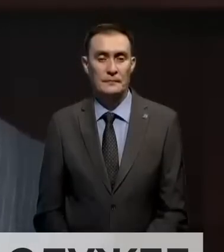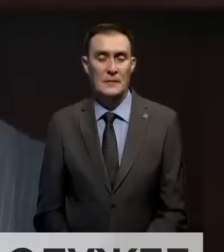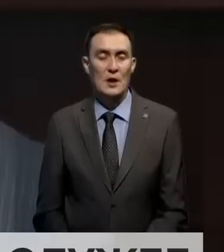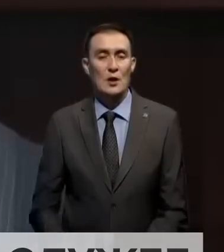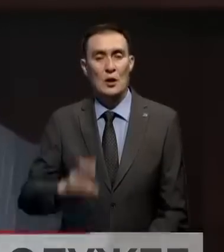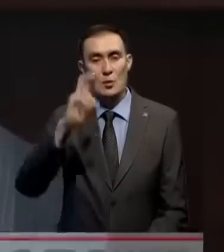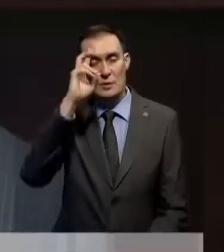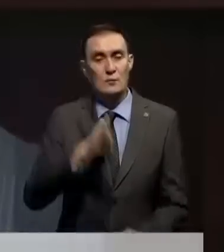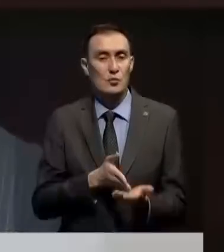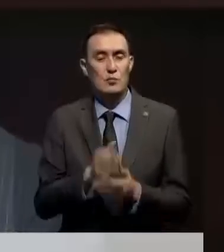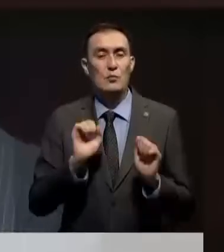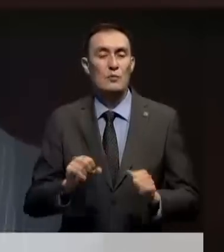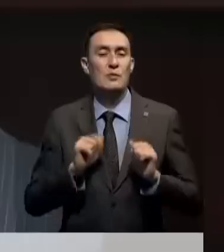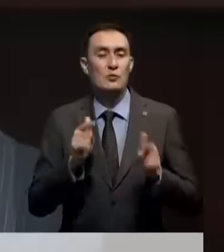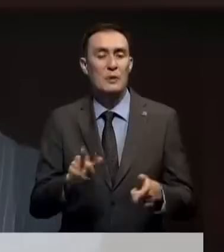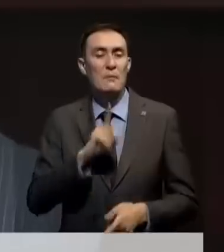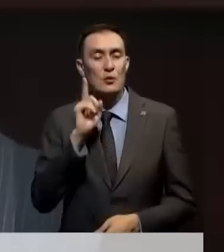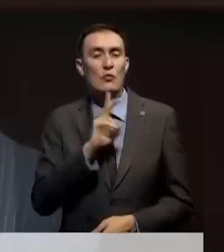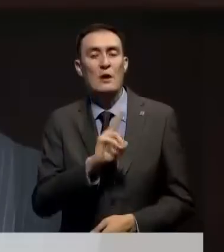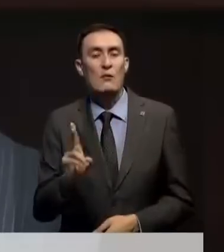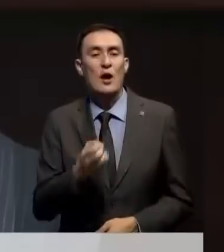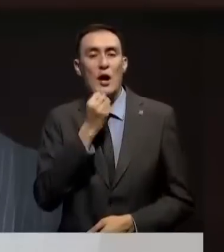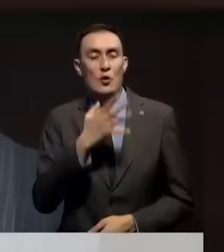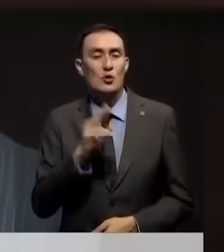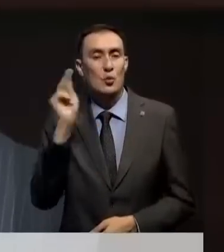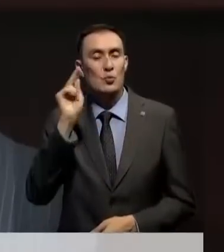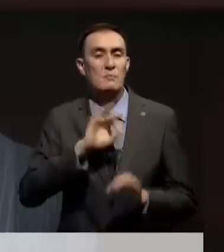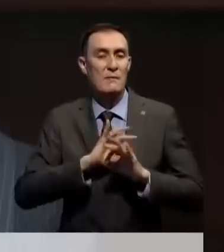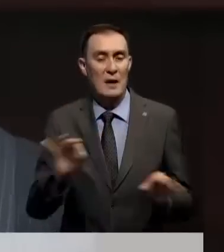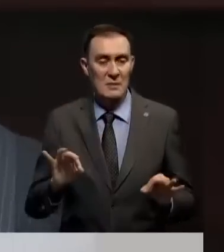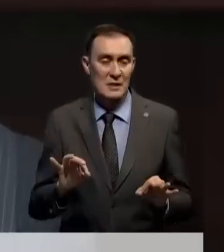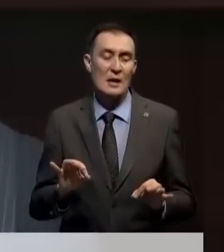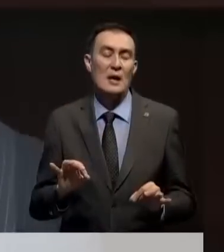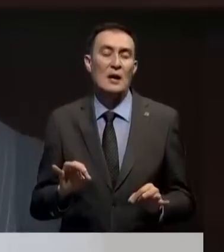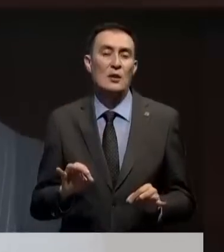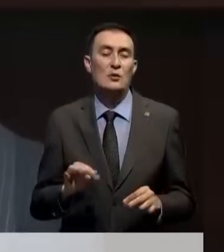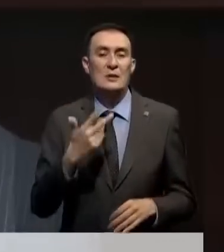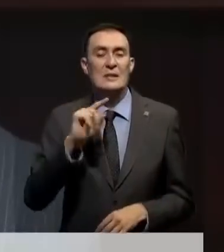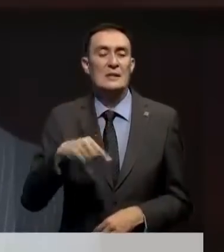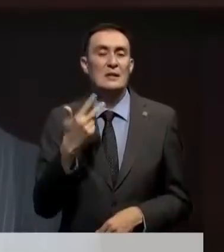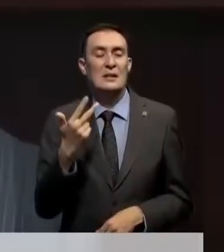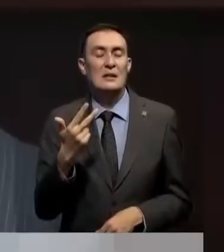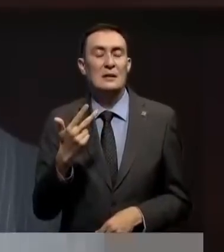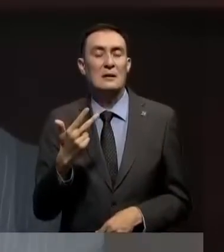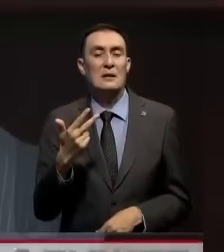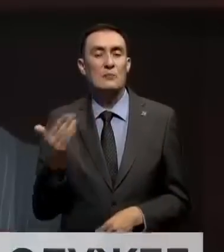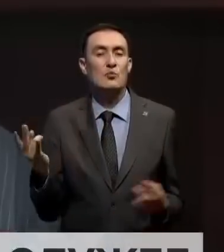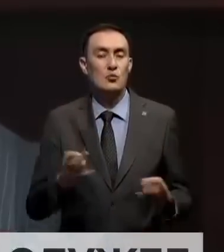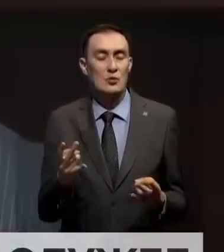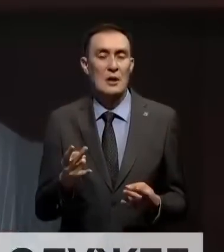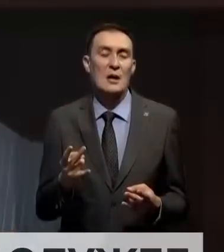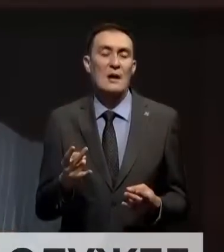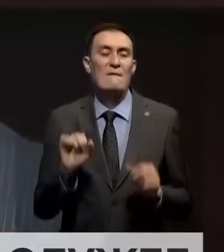На государственную службу может поступить молодежь, у которой хорошая успеваемость, то есть GPA не ниже 3,33. Им